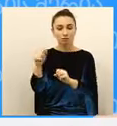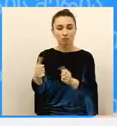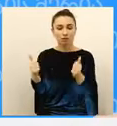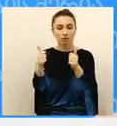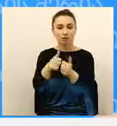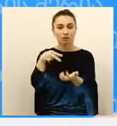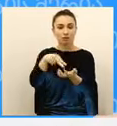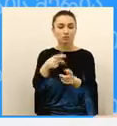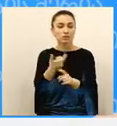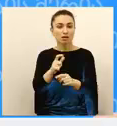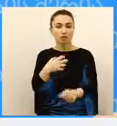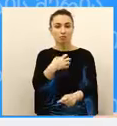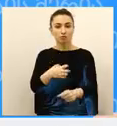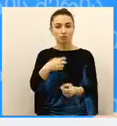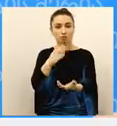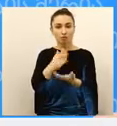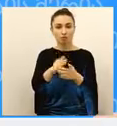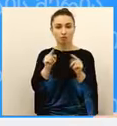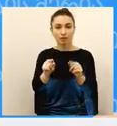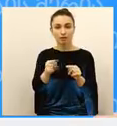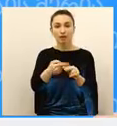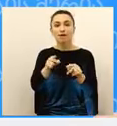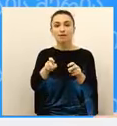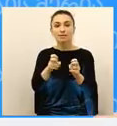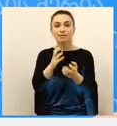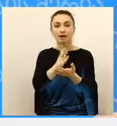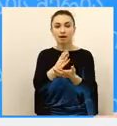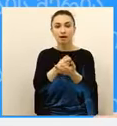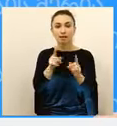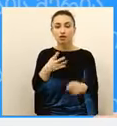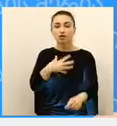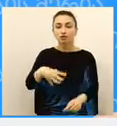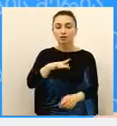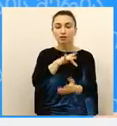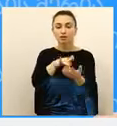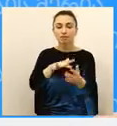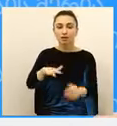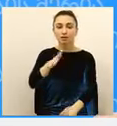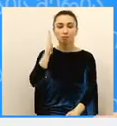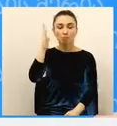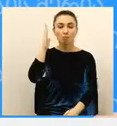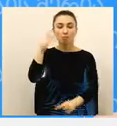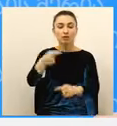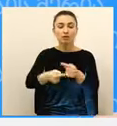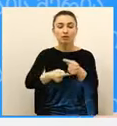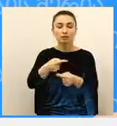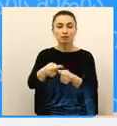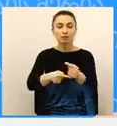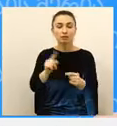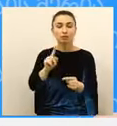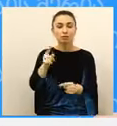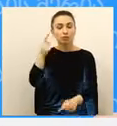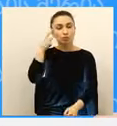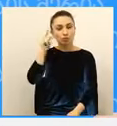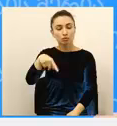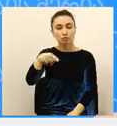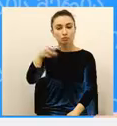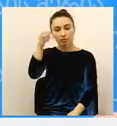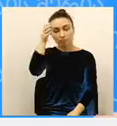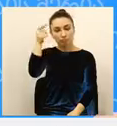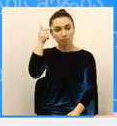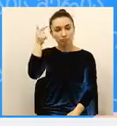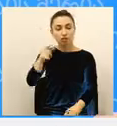და თანადგომა ძალიან მნიშვნელოვანია. Ეს არის ჩვენი ქვეყნის მომავალი თაობები, რომლის ცოდნა,